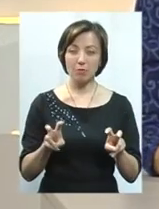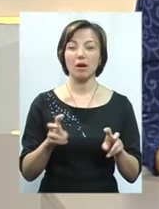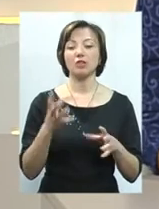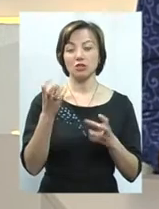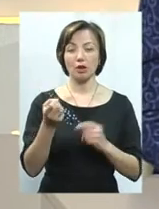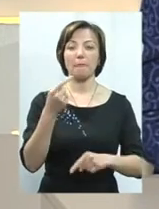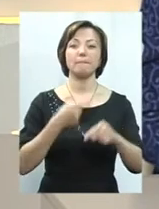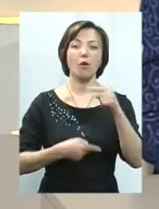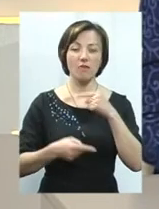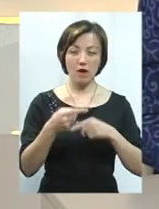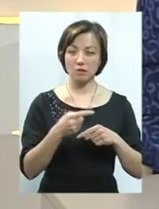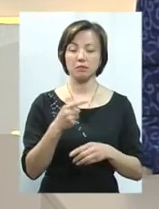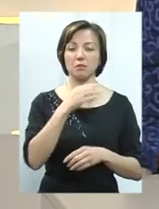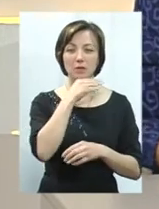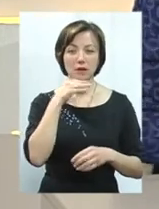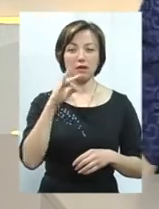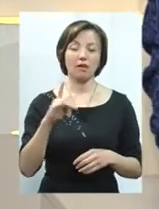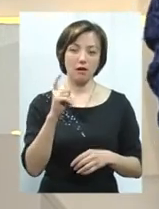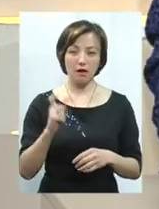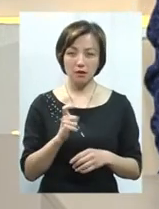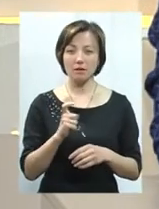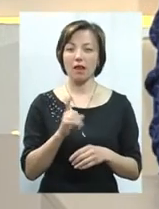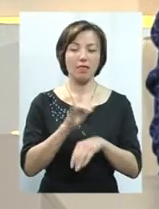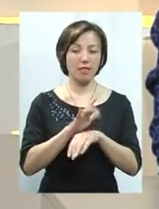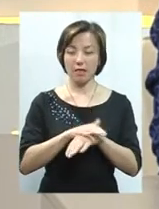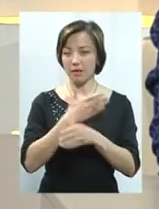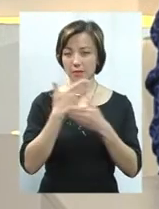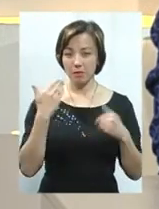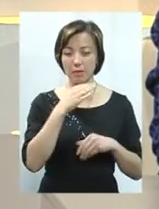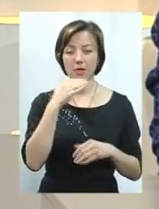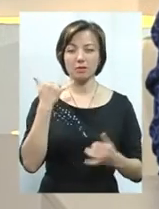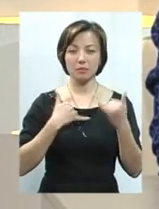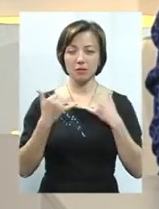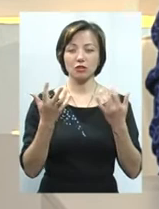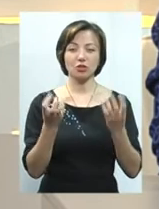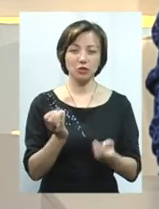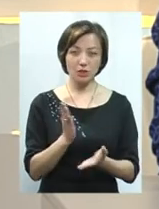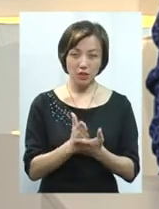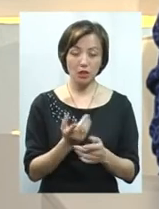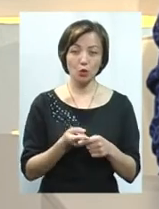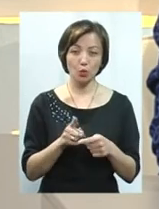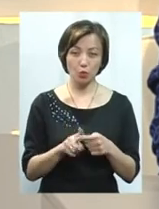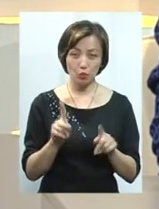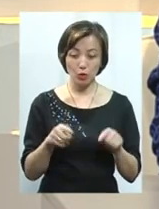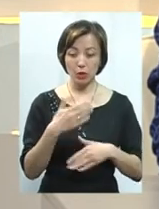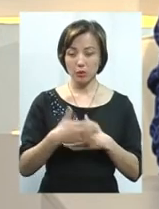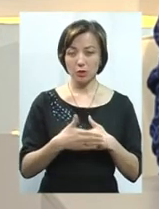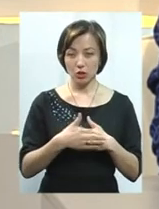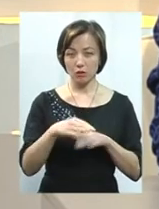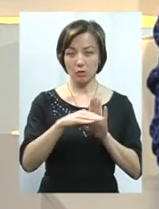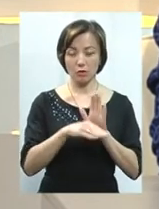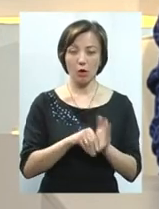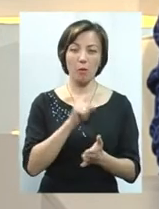неї ще повернемося неодноразово. Вона не вичерпана, чимало маємо дзвінків ще. Тому в найближчих